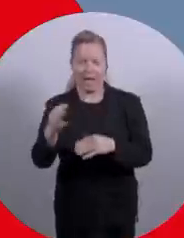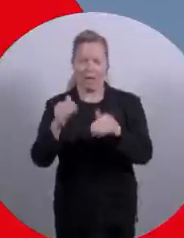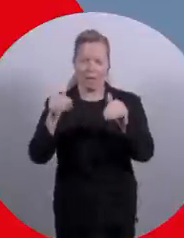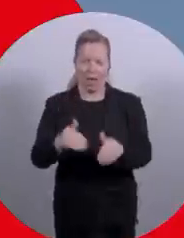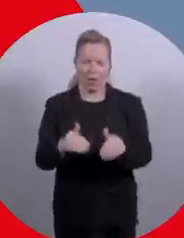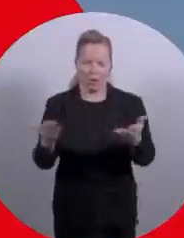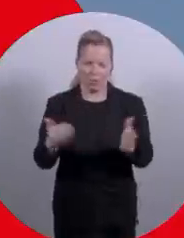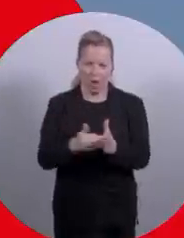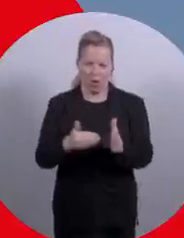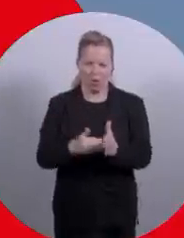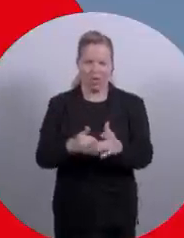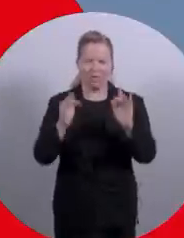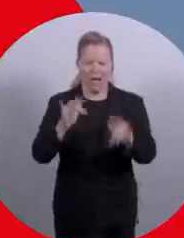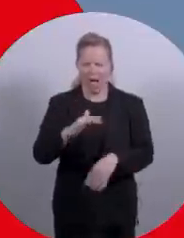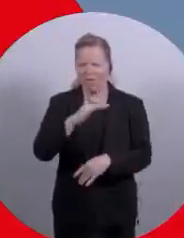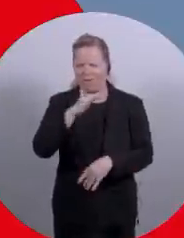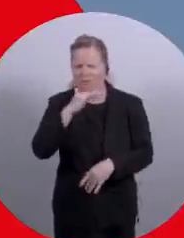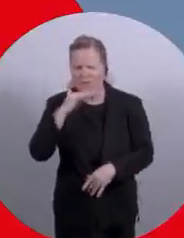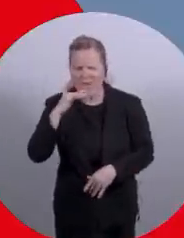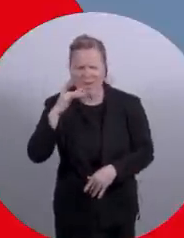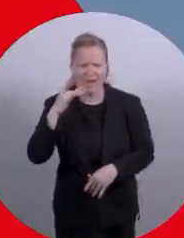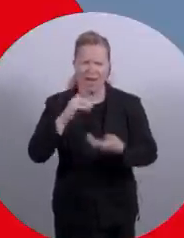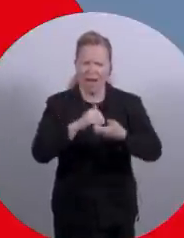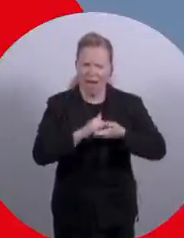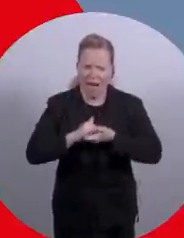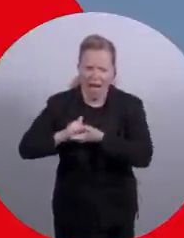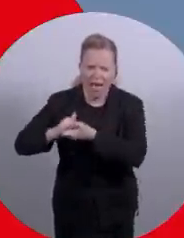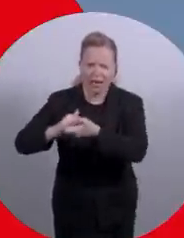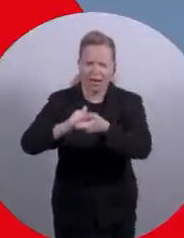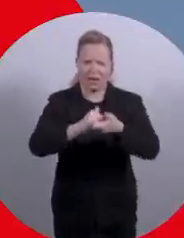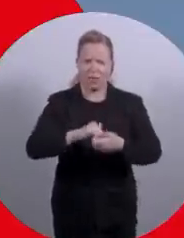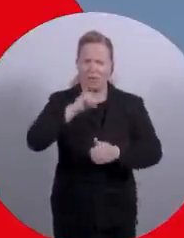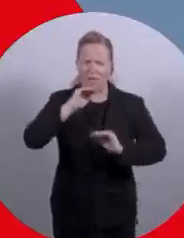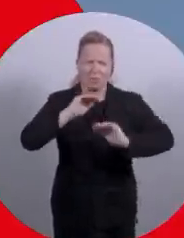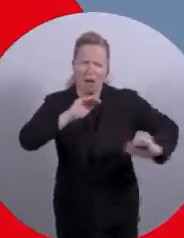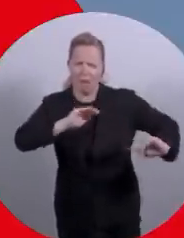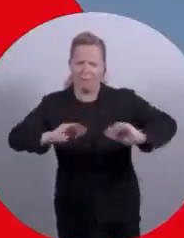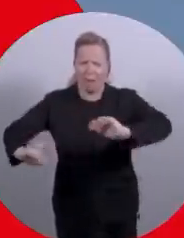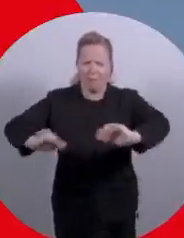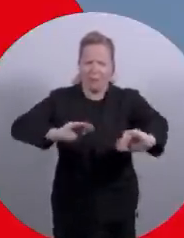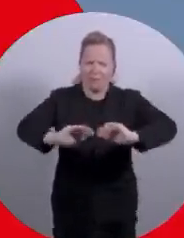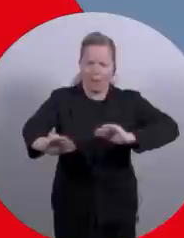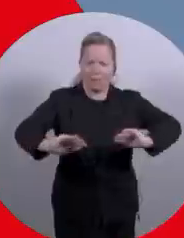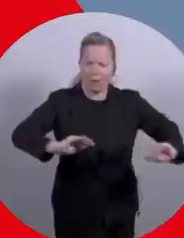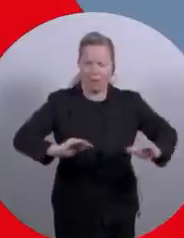Genossen da ist doch so viel mehr was uns eint als was uns trennt